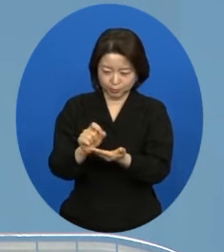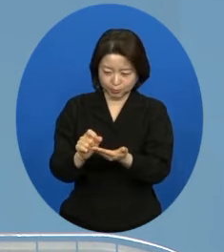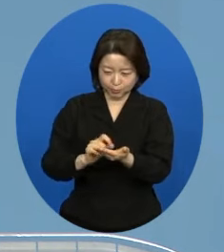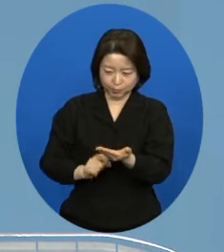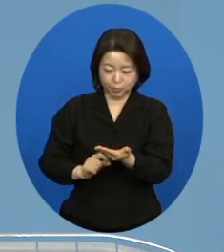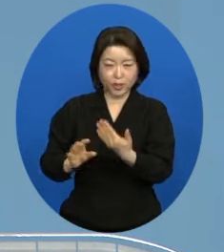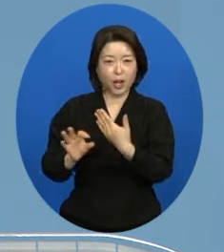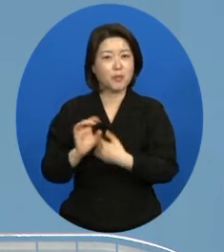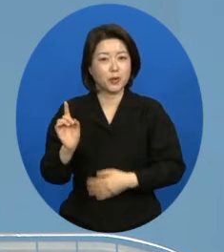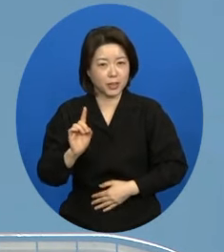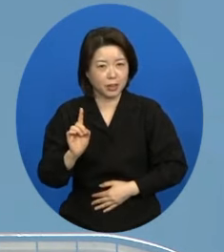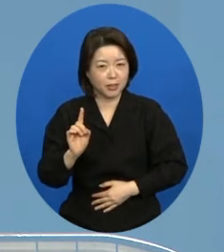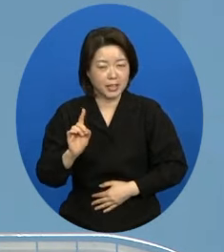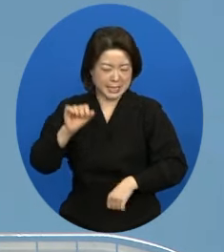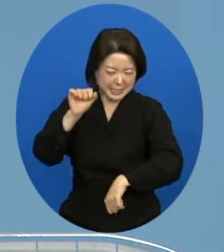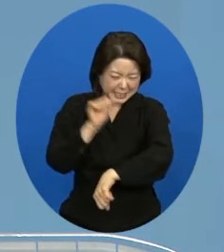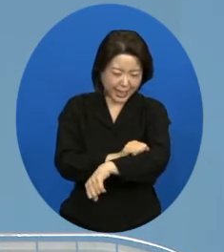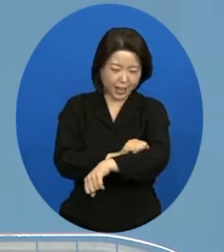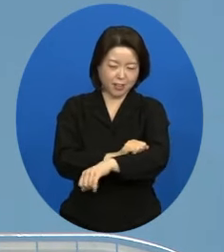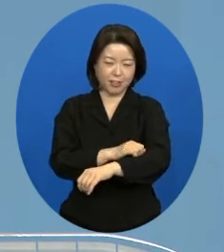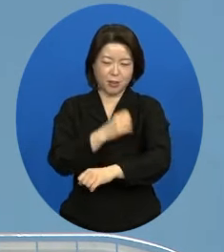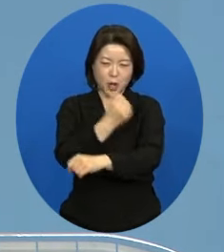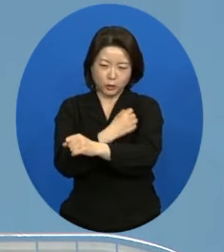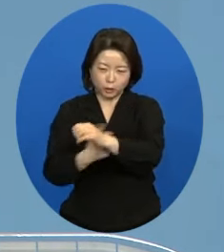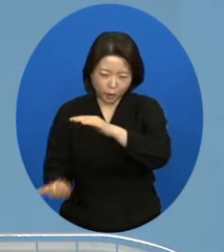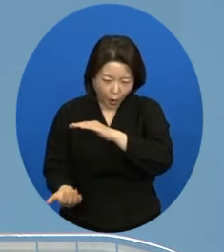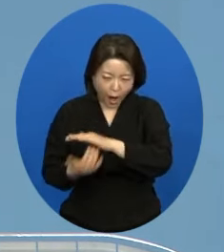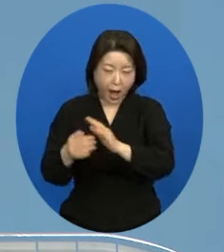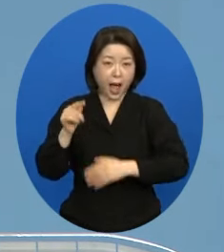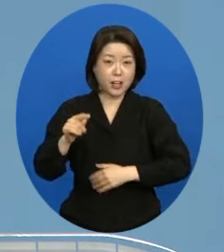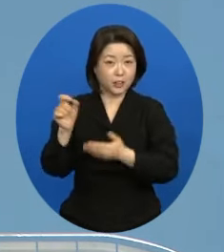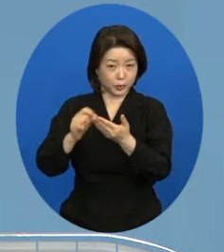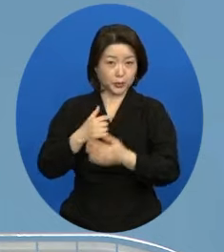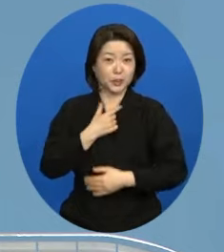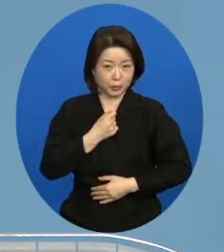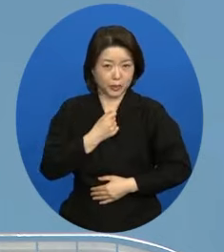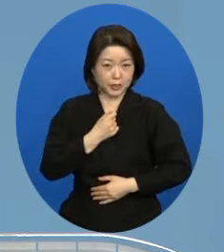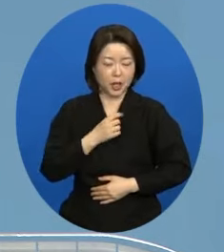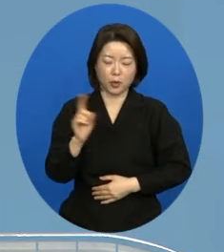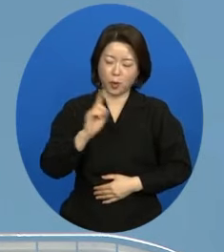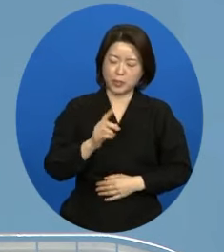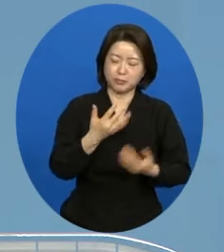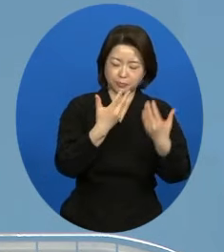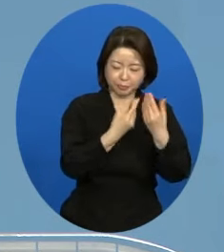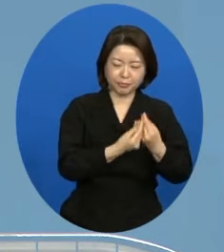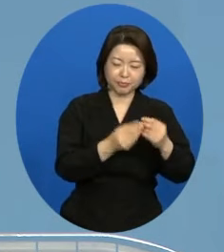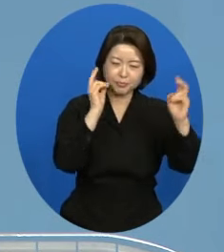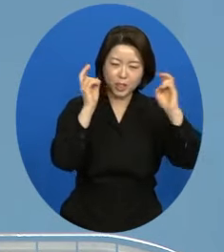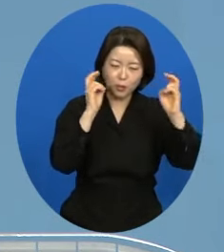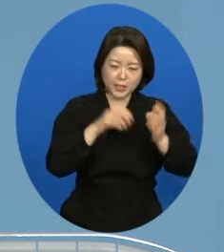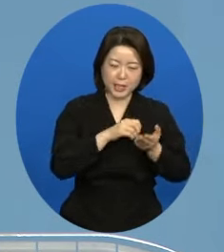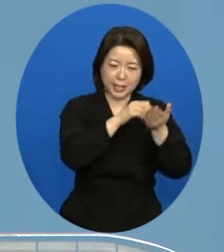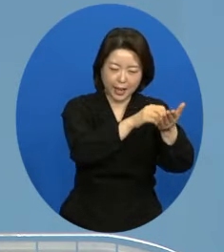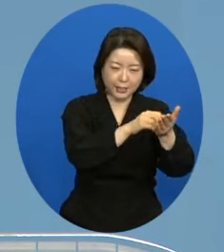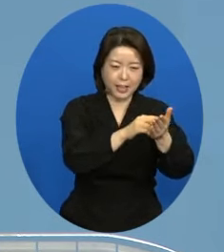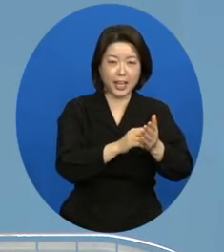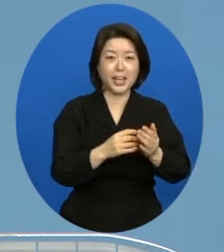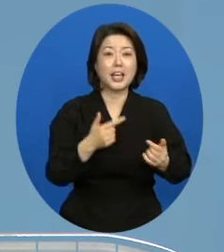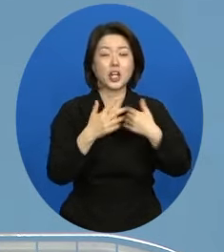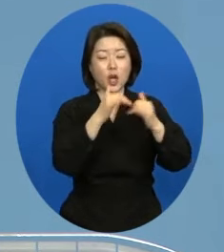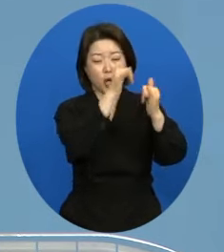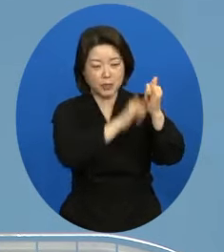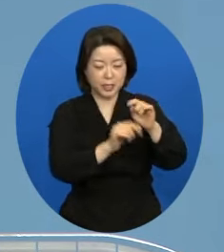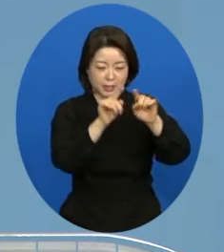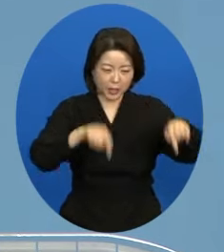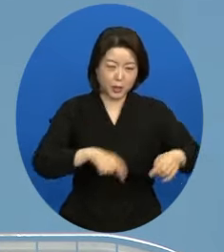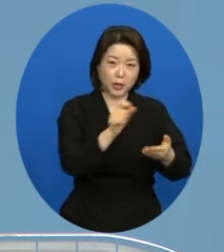기술하지 않겠습니까 여러분들이 력서 내 보신 적 있으세요 어세 내가 뭘 공부했고 뭘 잘하고 어떤 자격증이